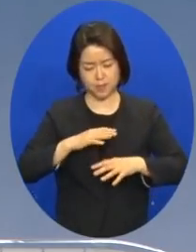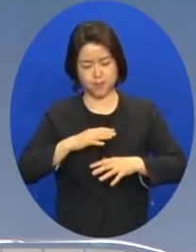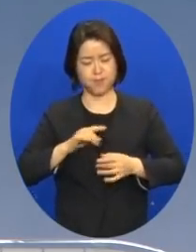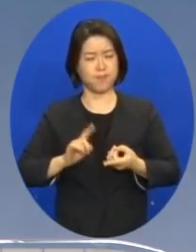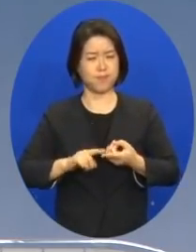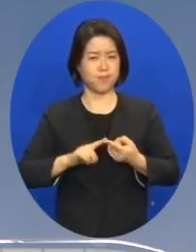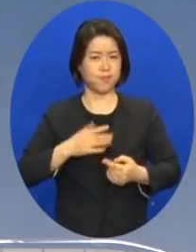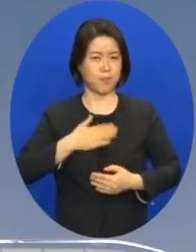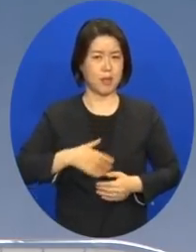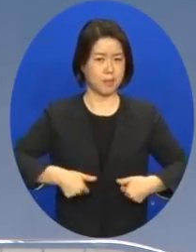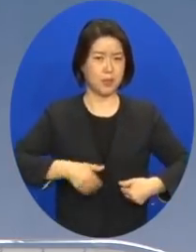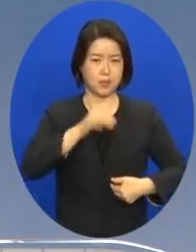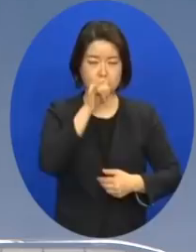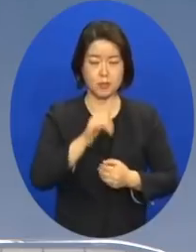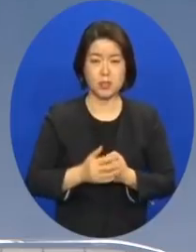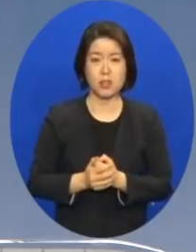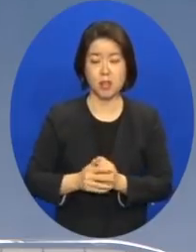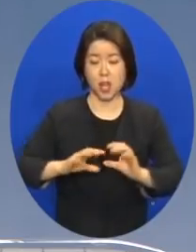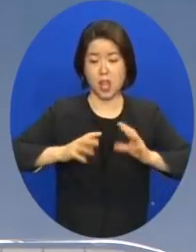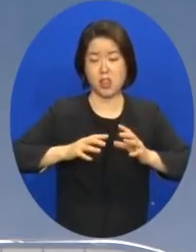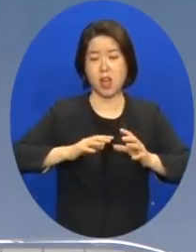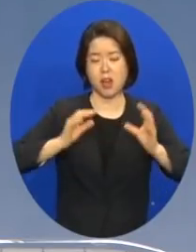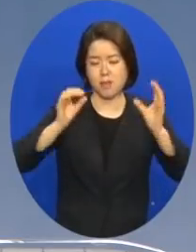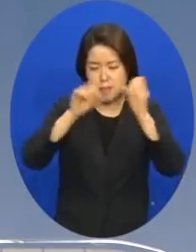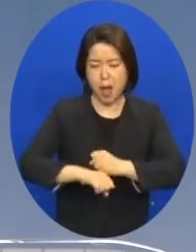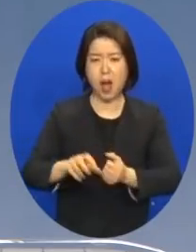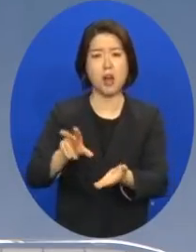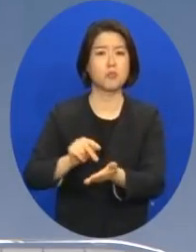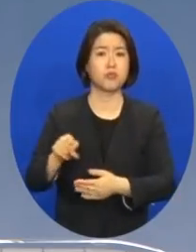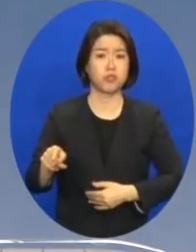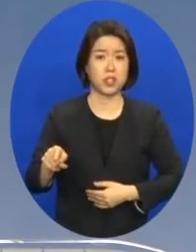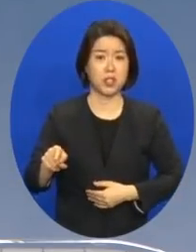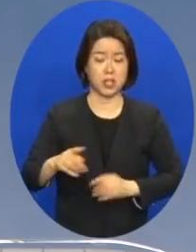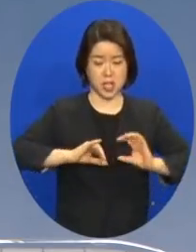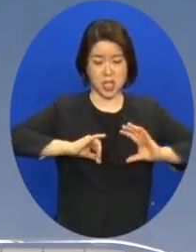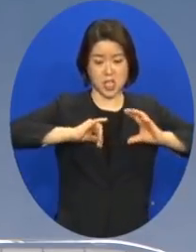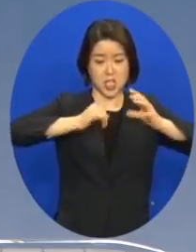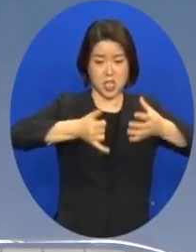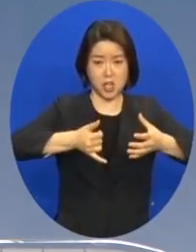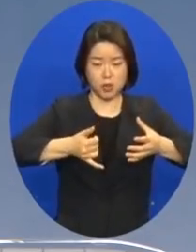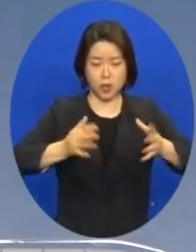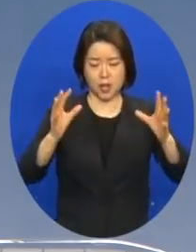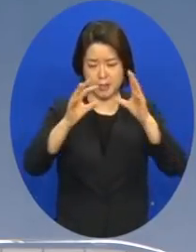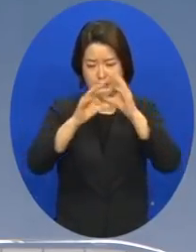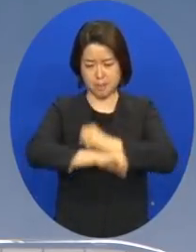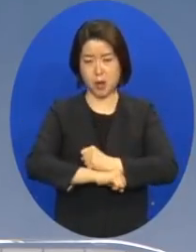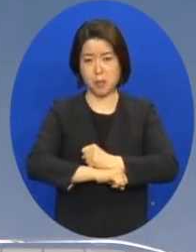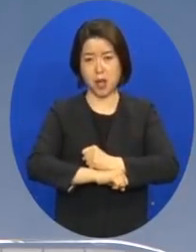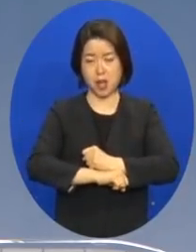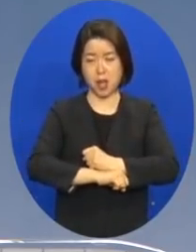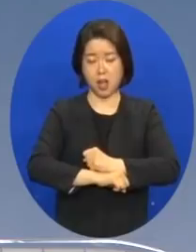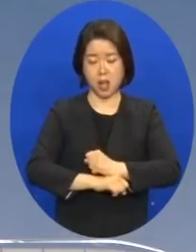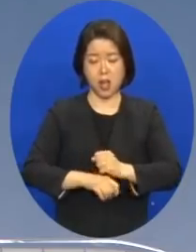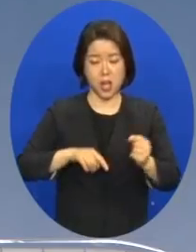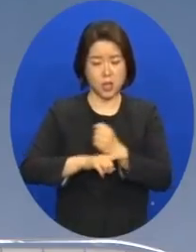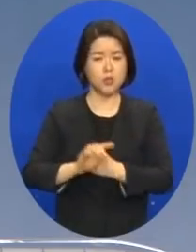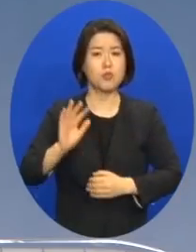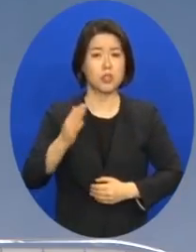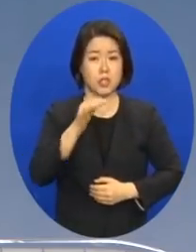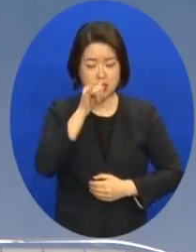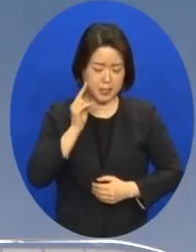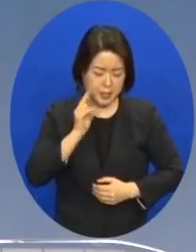알아야 하는, 나라가 망하는 문제, 인류가 멸망하게 될 심각한